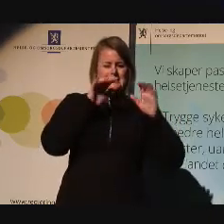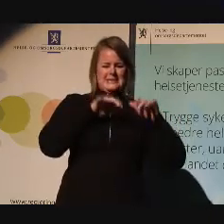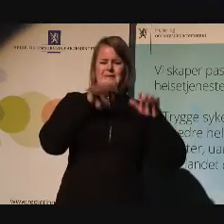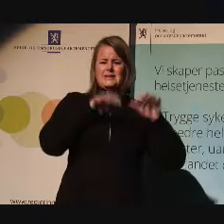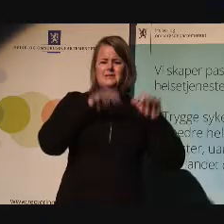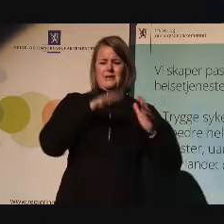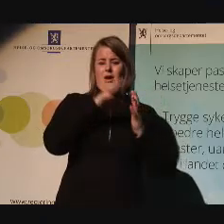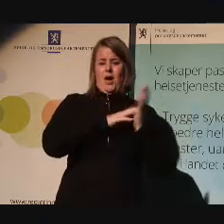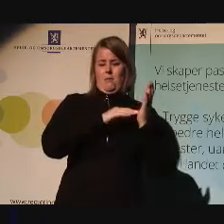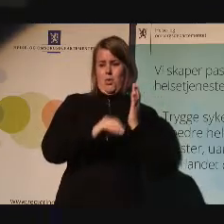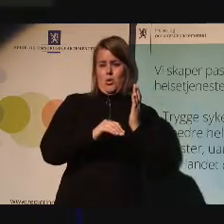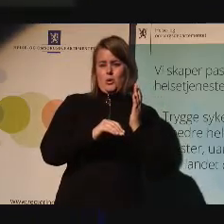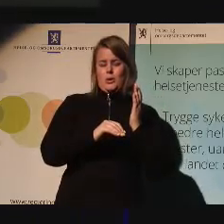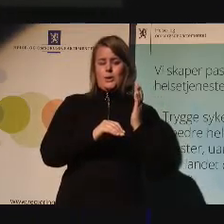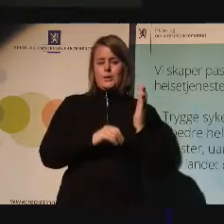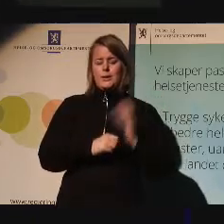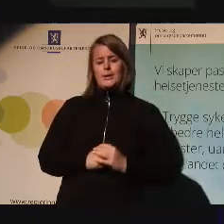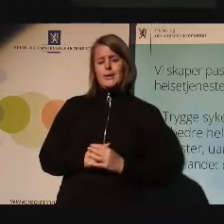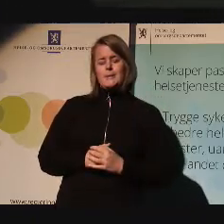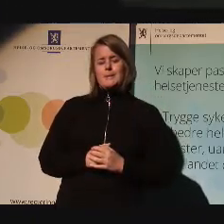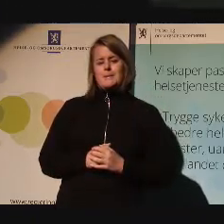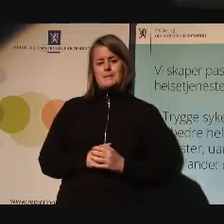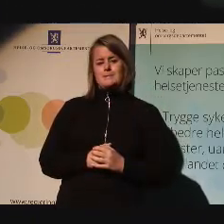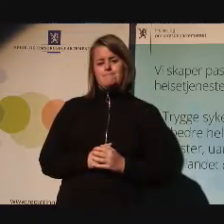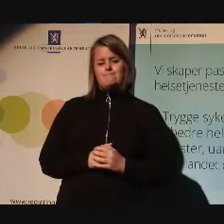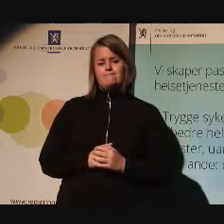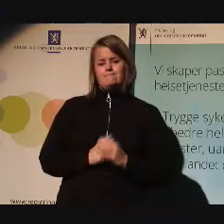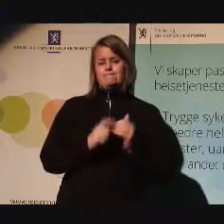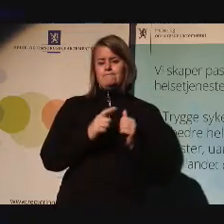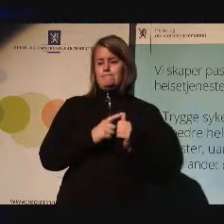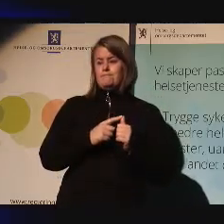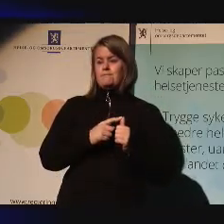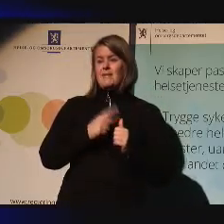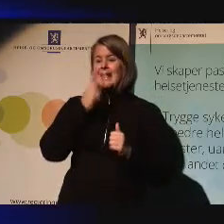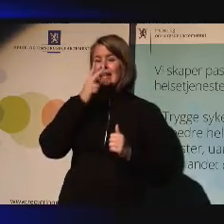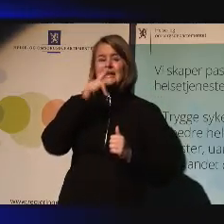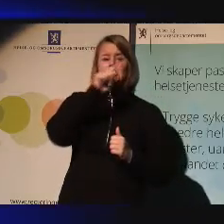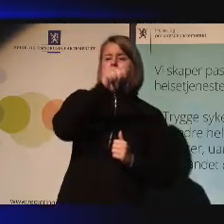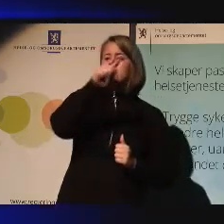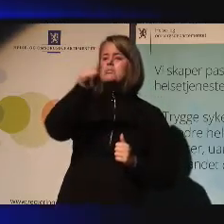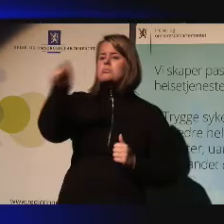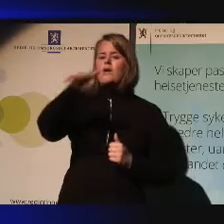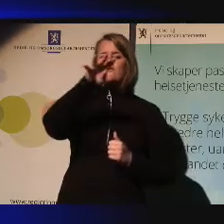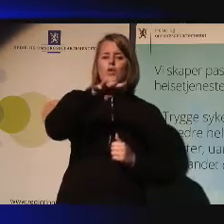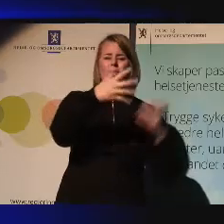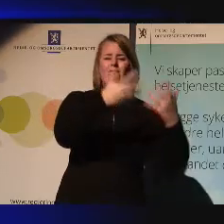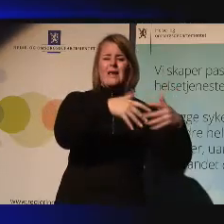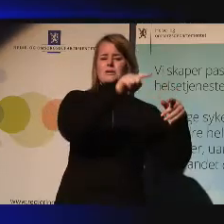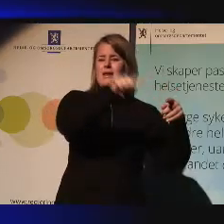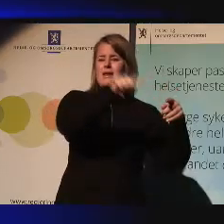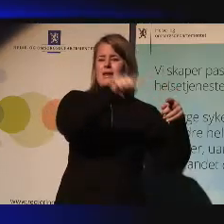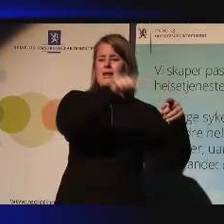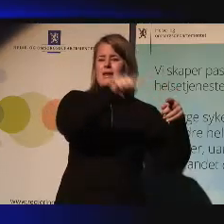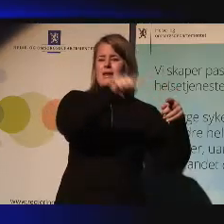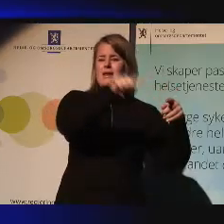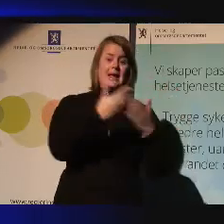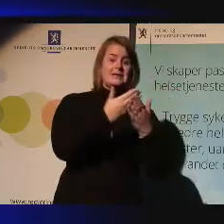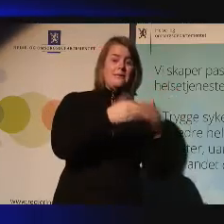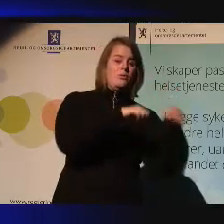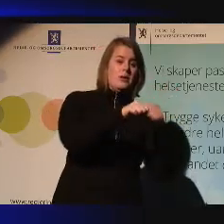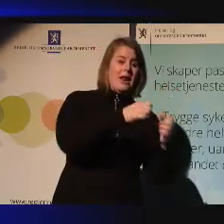som foreligger. Den omfatter tilsyn med 14 virksomheter. Kommunale